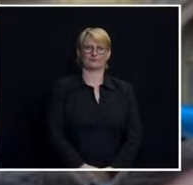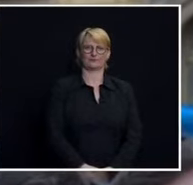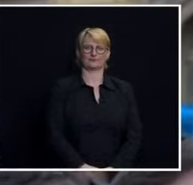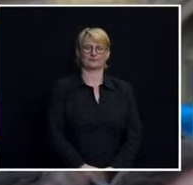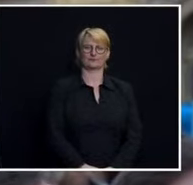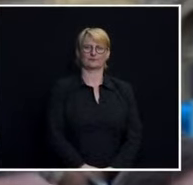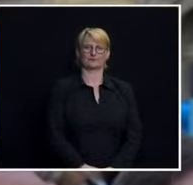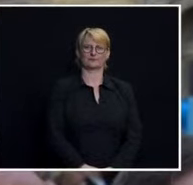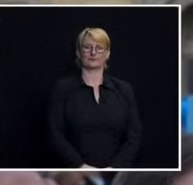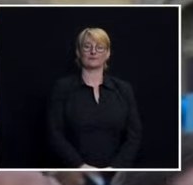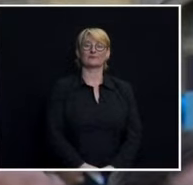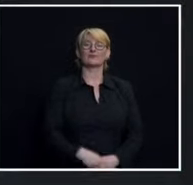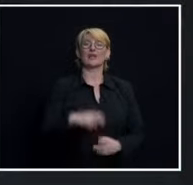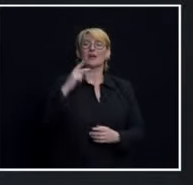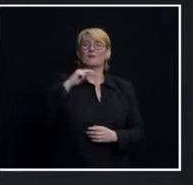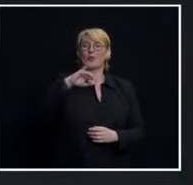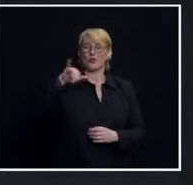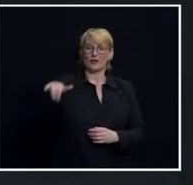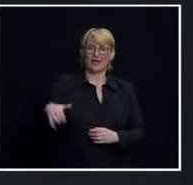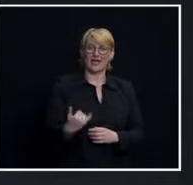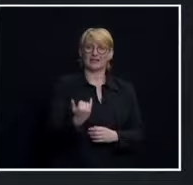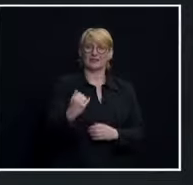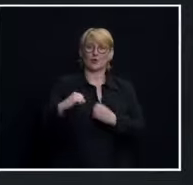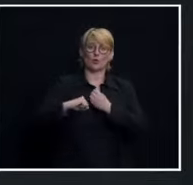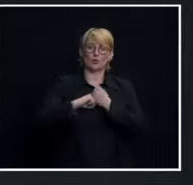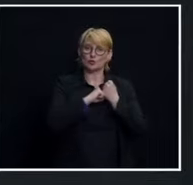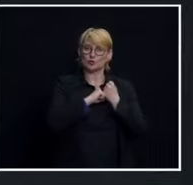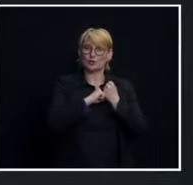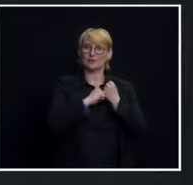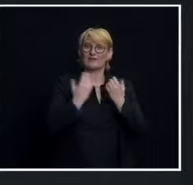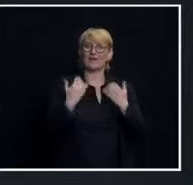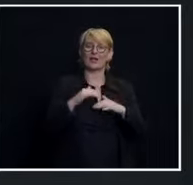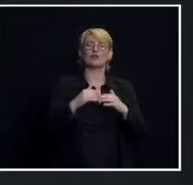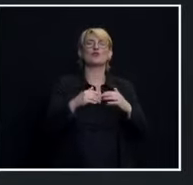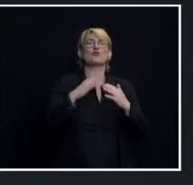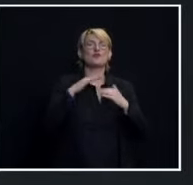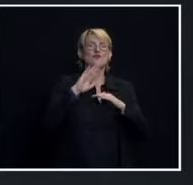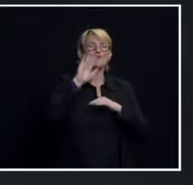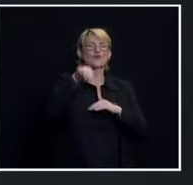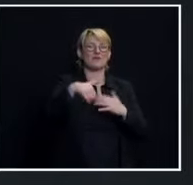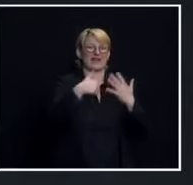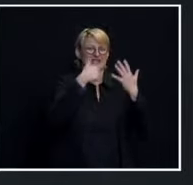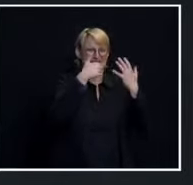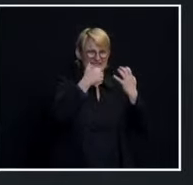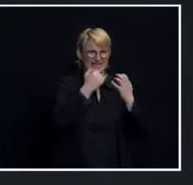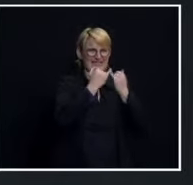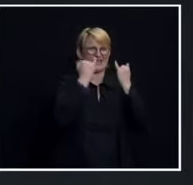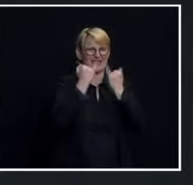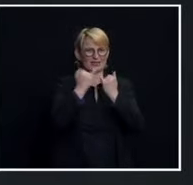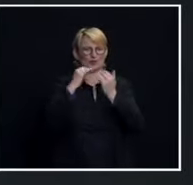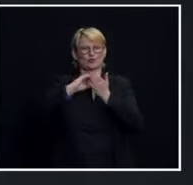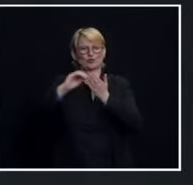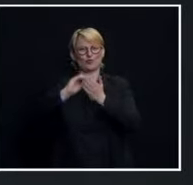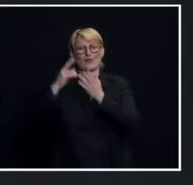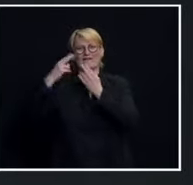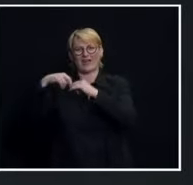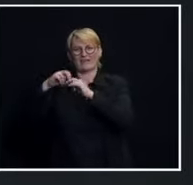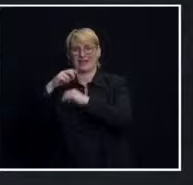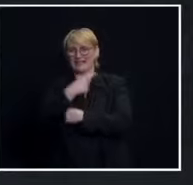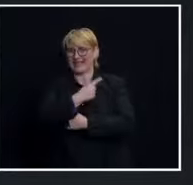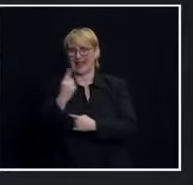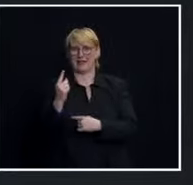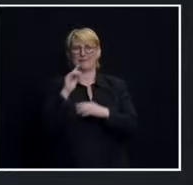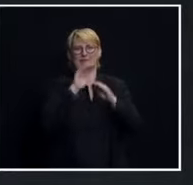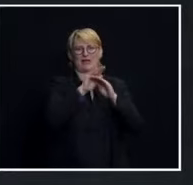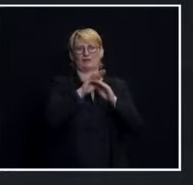Unterstützt wird das Projekt außerdem von über 60 Institutionen, Schulen und Vereinen, die Patenschaften übernommen